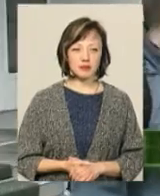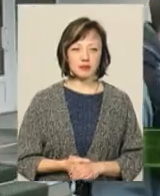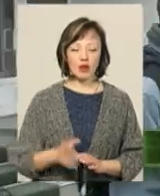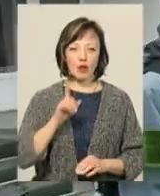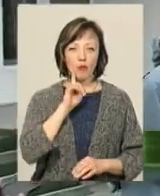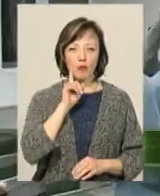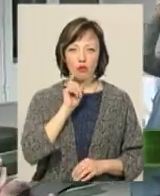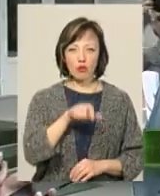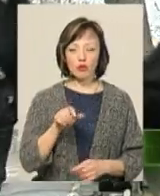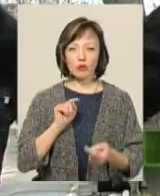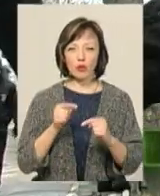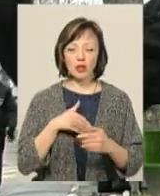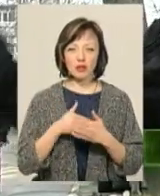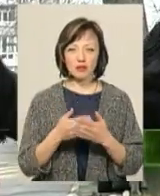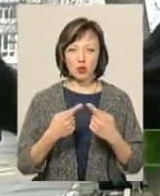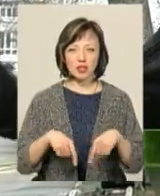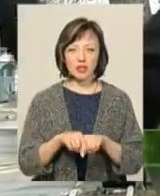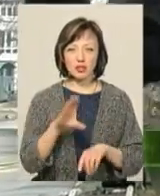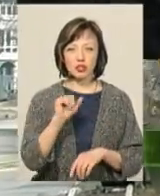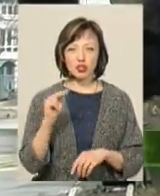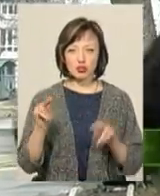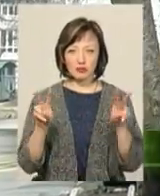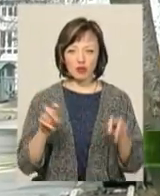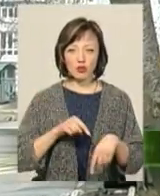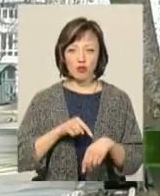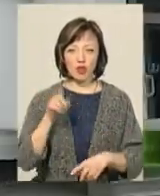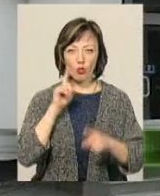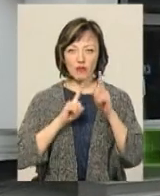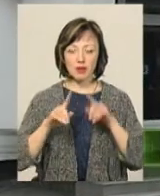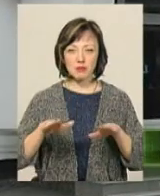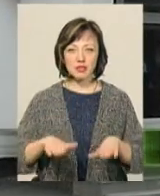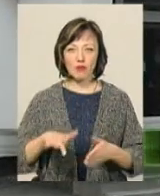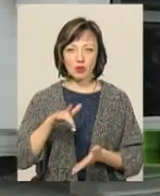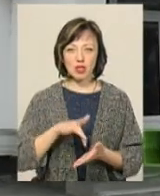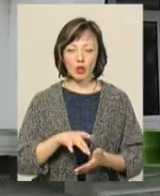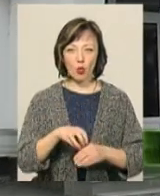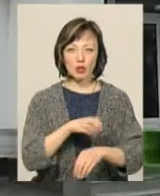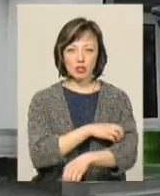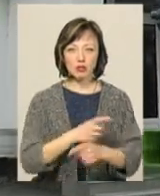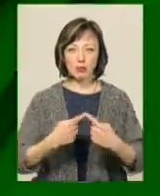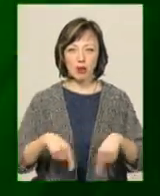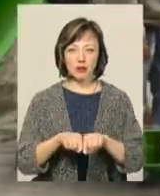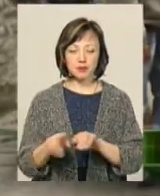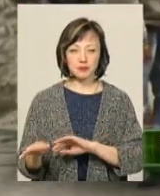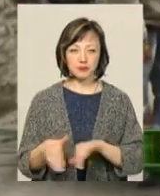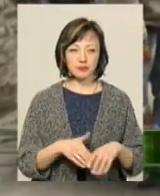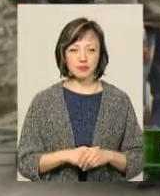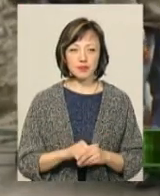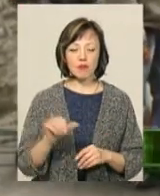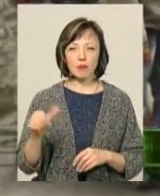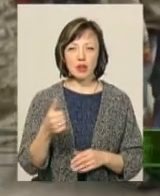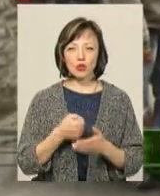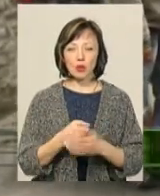«Молодь проти» – активісти молодіжної організації «Січ» відреагували на конференцію місцевого осередку комуністичної партії. Вперше